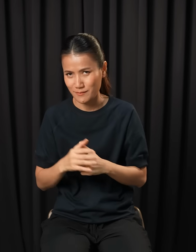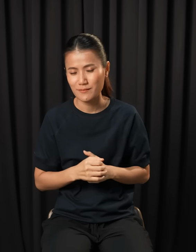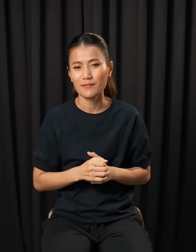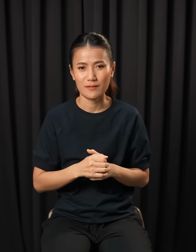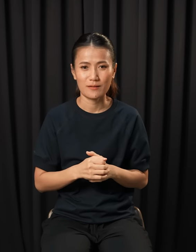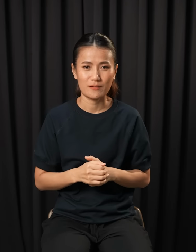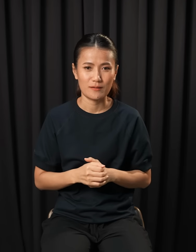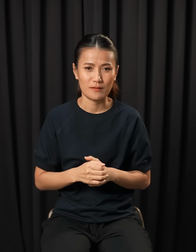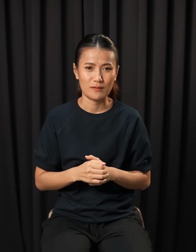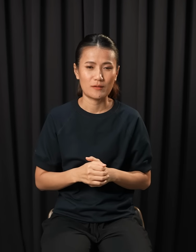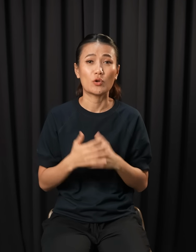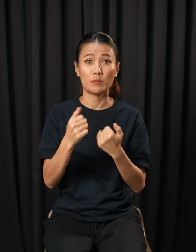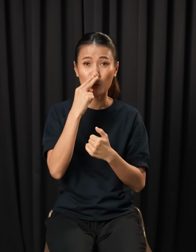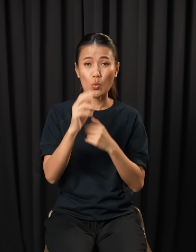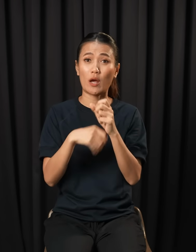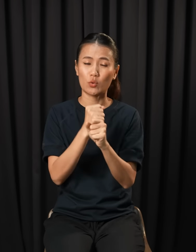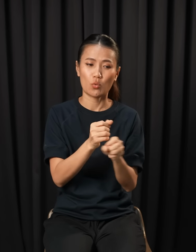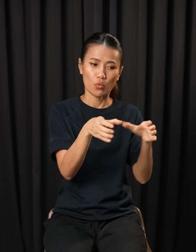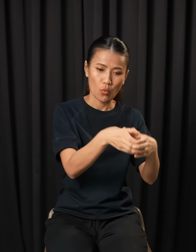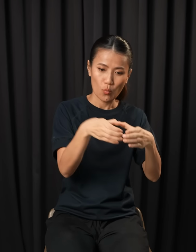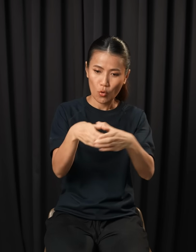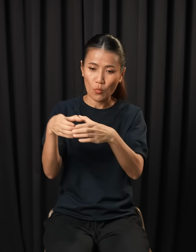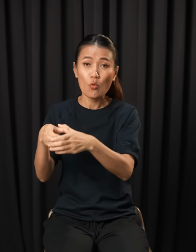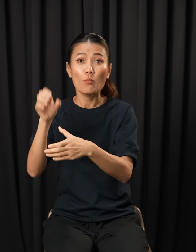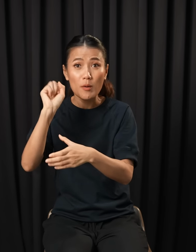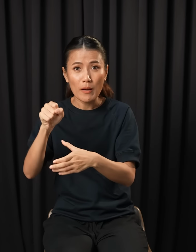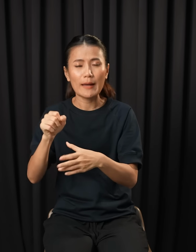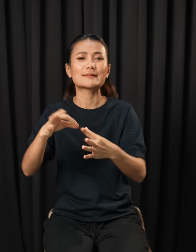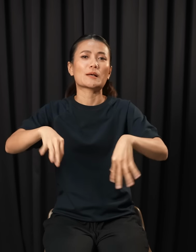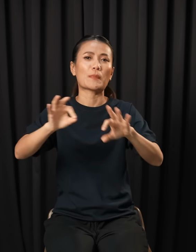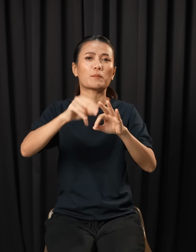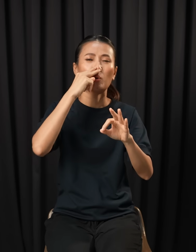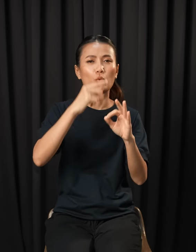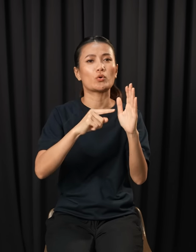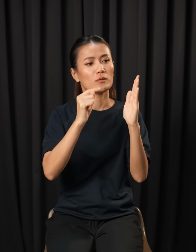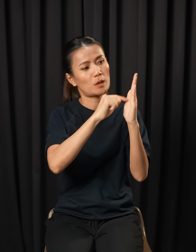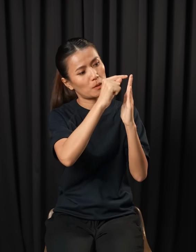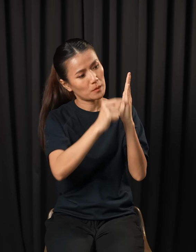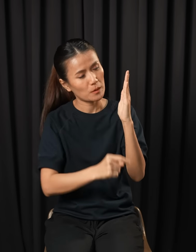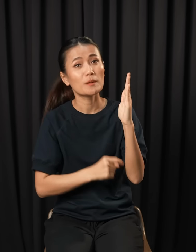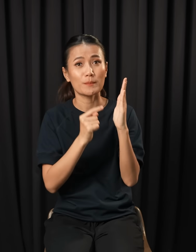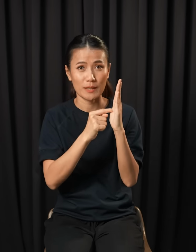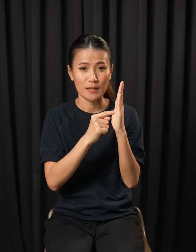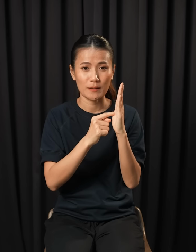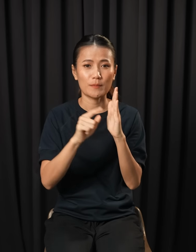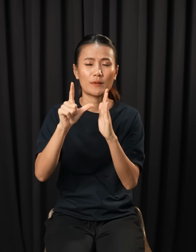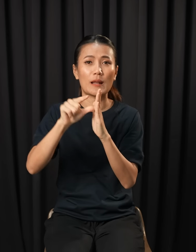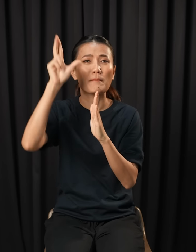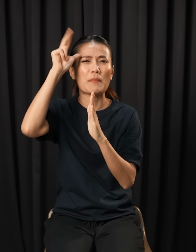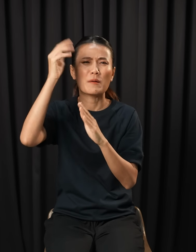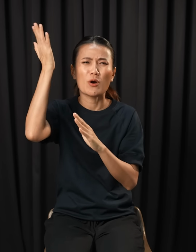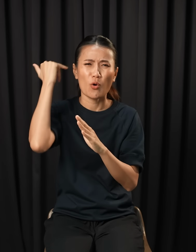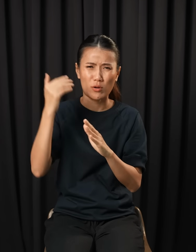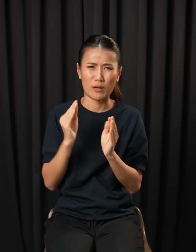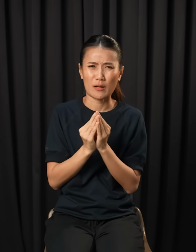ค มันนานมาแล้วตอนนี้เขาเปลี่ยนใหม่หมดแล้วครับ โอเคโอเคโอเค เพราะฉะนั้นทั้งสองก้อนเนี่ยถ้าแทนที่จะดูแค่เจเนอเรชันดูที่ area ด้วยเนี่ยมันก็